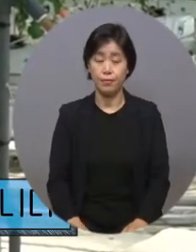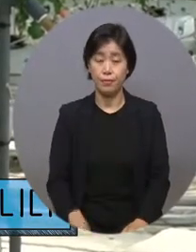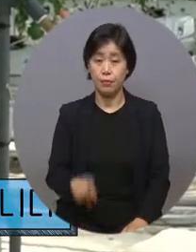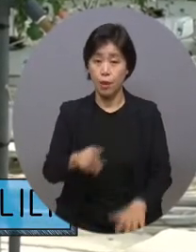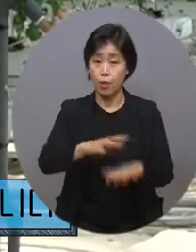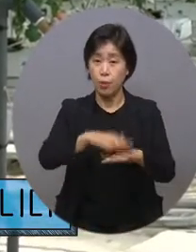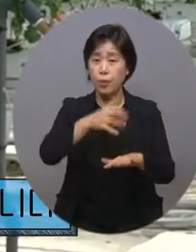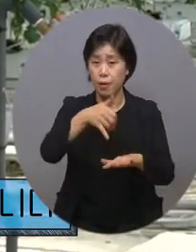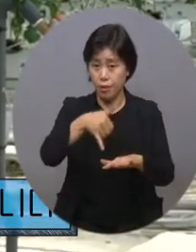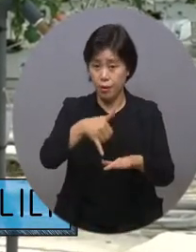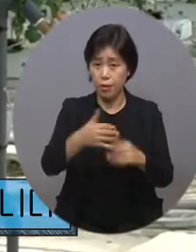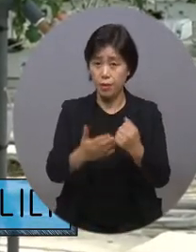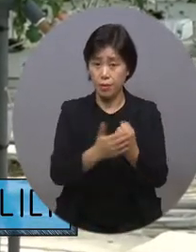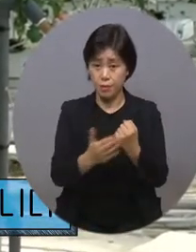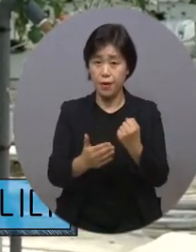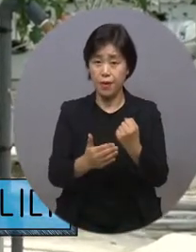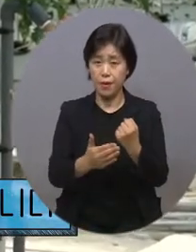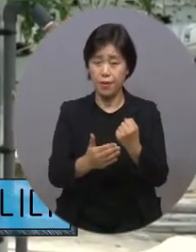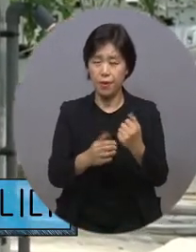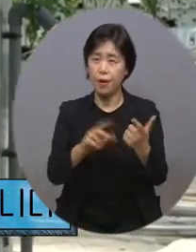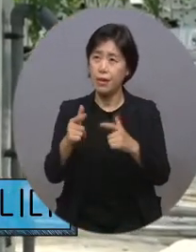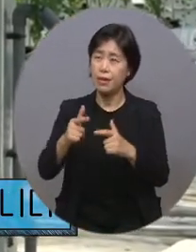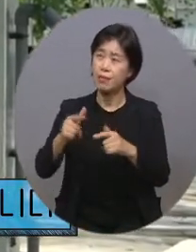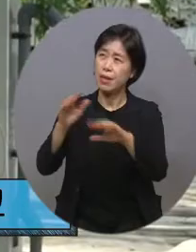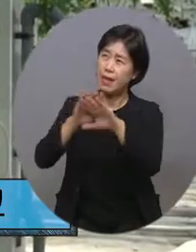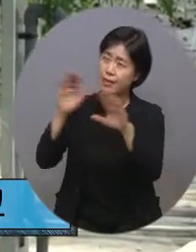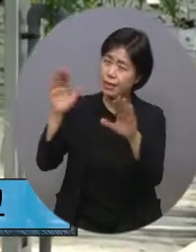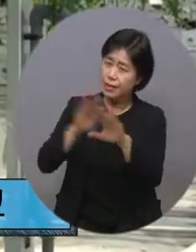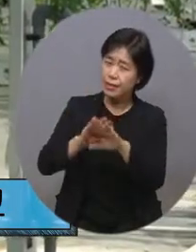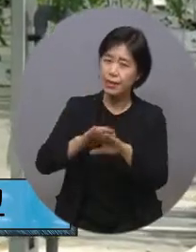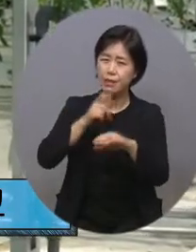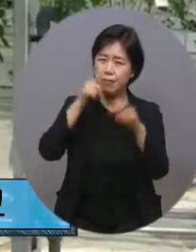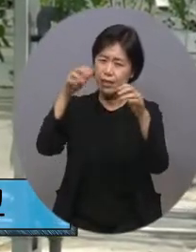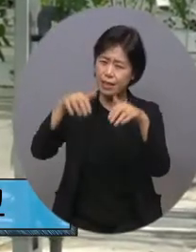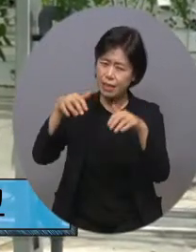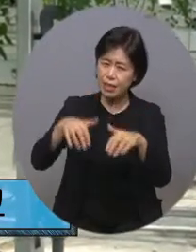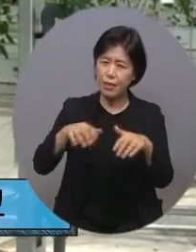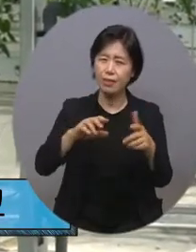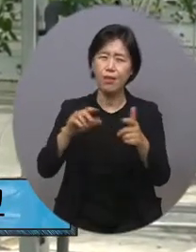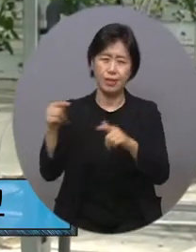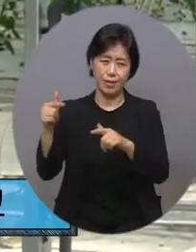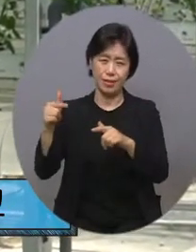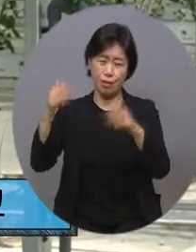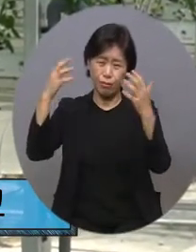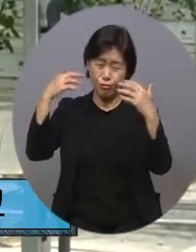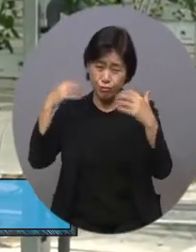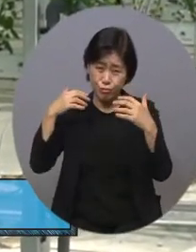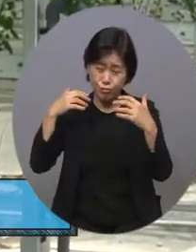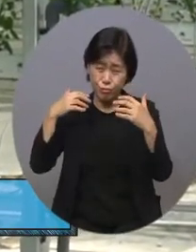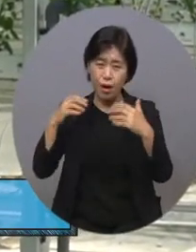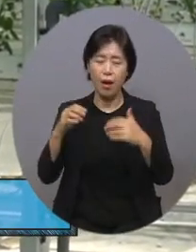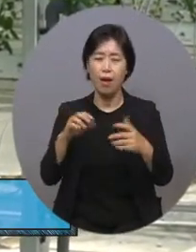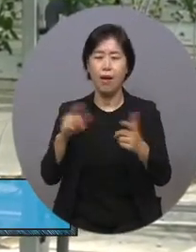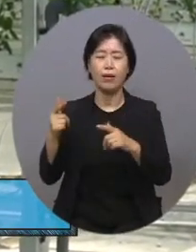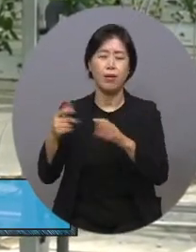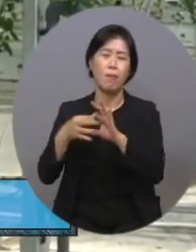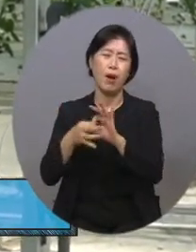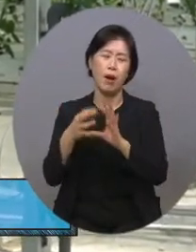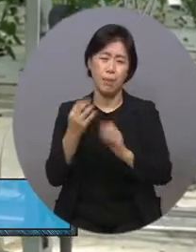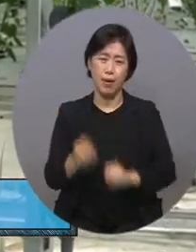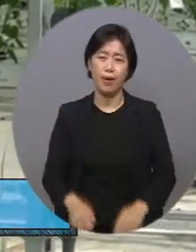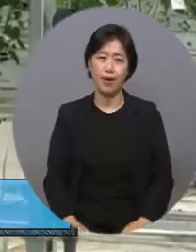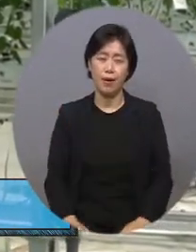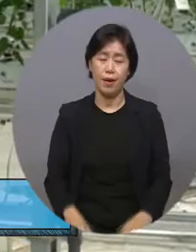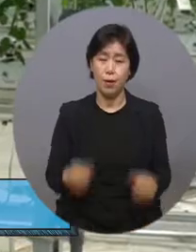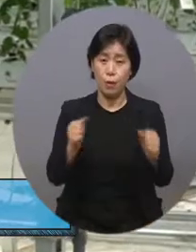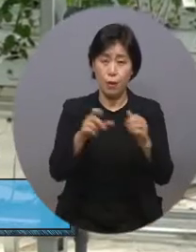농업이다 보니까 외부의 환경을 많이 영향을 받습니다. 예를 들면 여름에는 날씨가 더워서 일을 못하고 겨울에는 날씨가